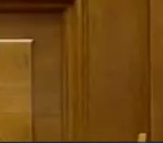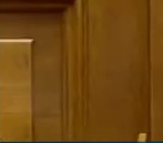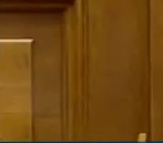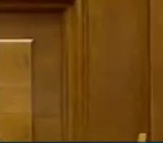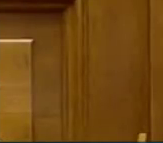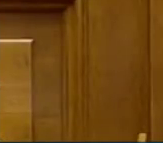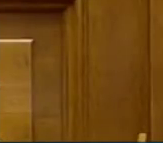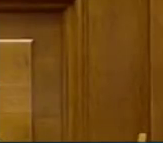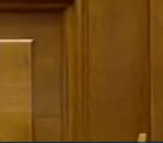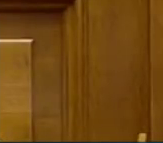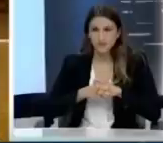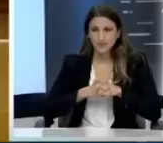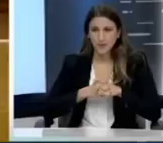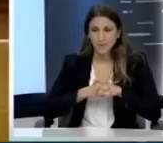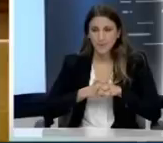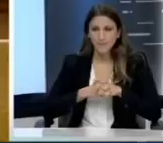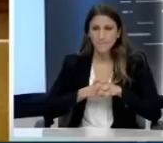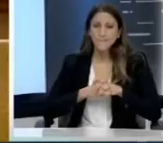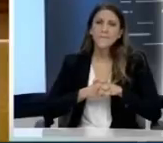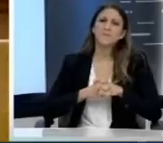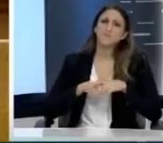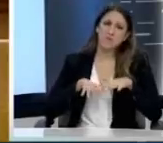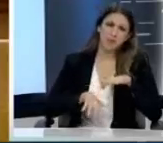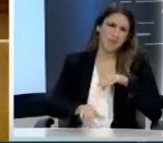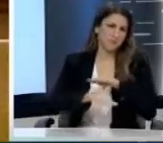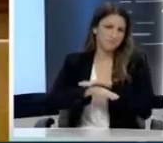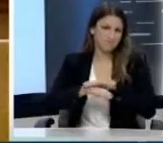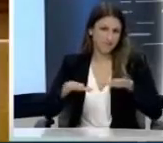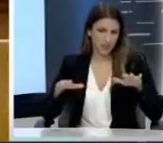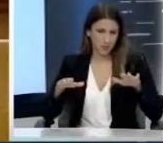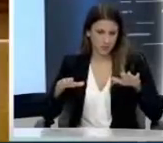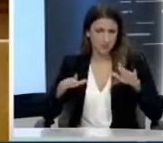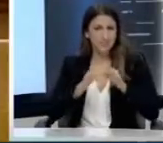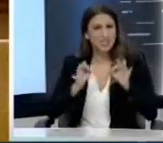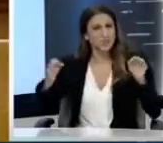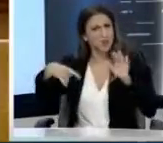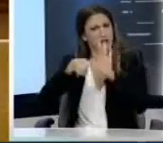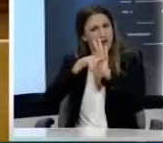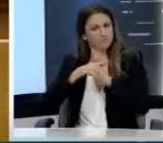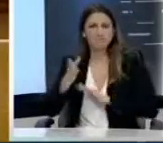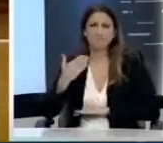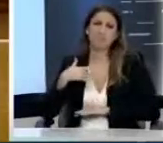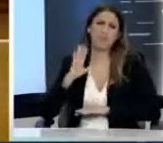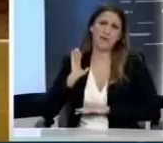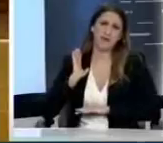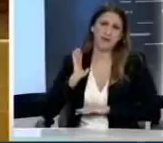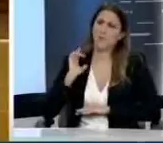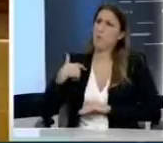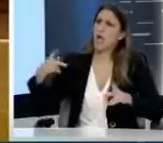το αφήγημα πώς τελειώνει. Δεν είναι αρνητικό το αφήγημα, να τους σταματήσουμε τους